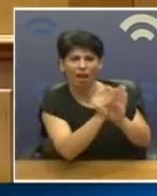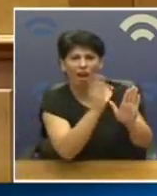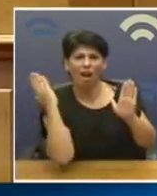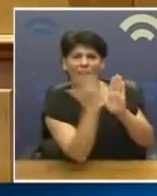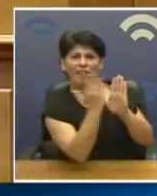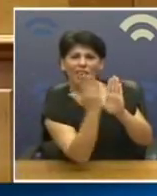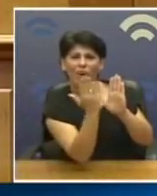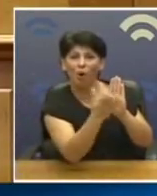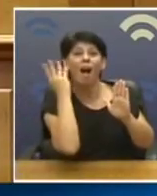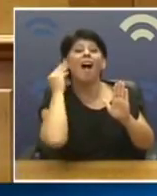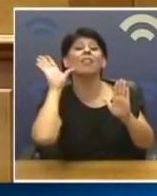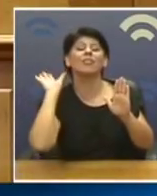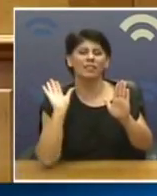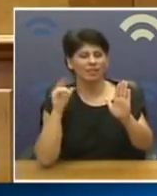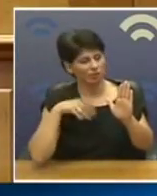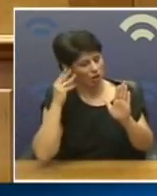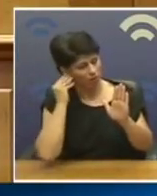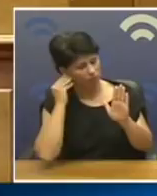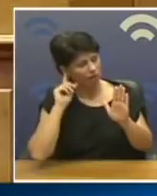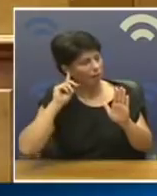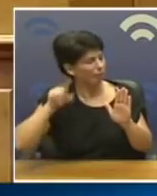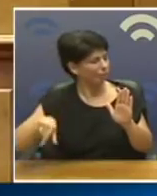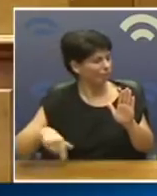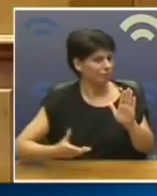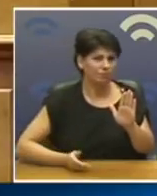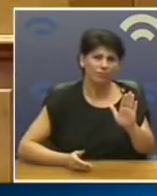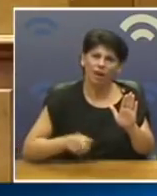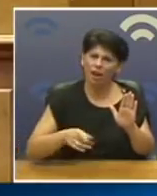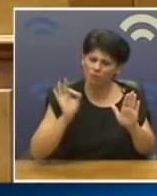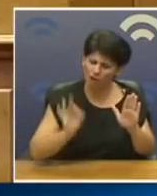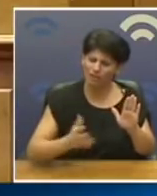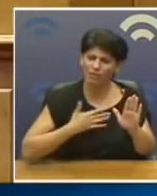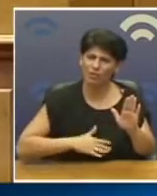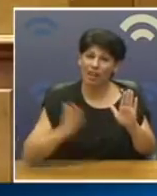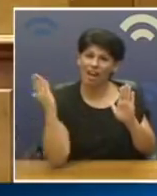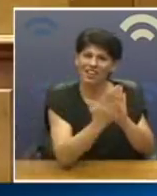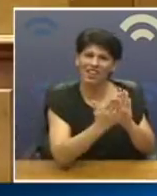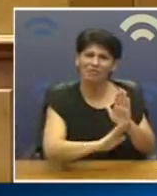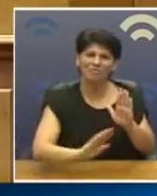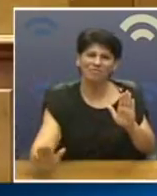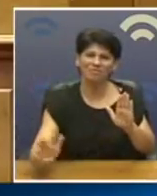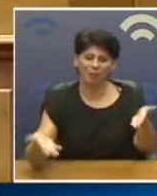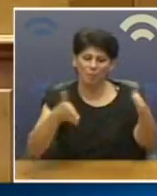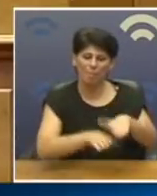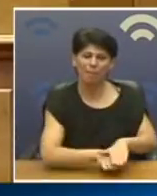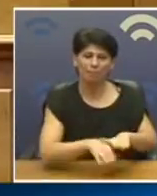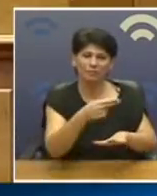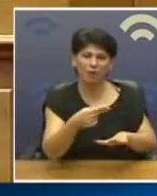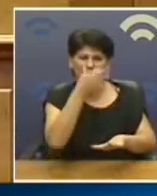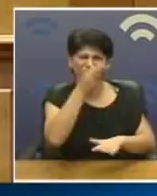Το ακούσατε, αλλά αυτό είναι ακριβώς αυτό που επιδιώκεται. Και πάμε, για να κλείσω, στο τελευταίο